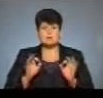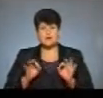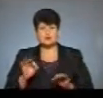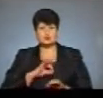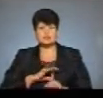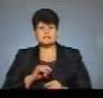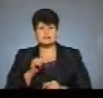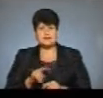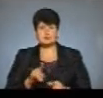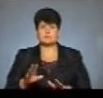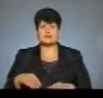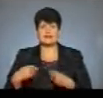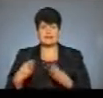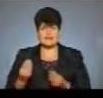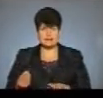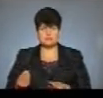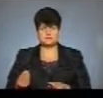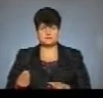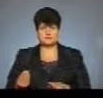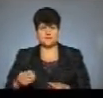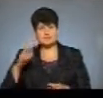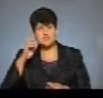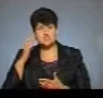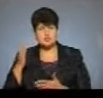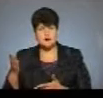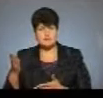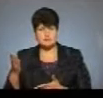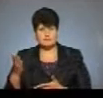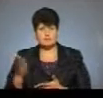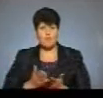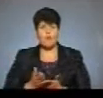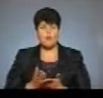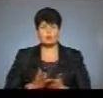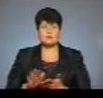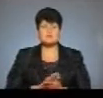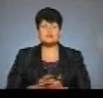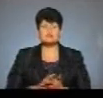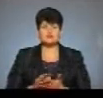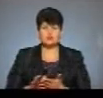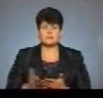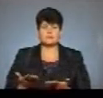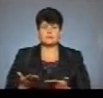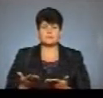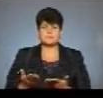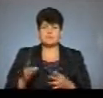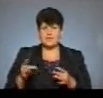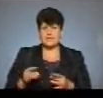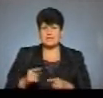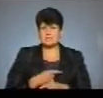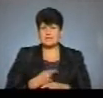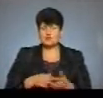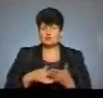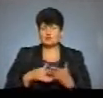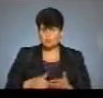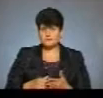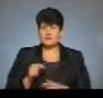всім тим, що їм надає там держава послугою безкоштовною в рамках того пакету для медичної допомоги,